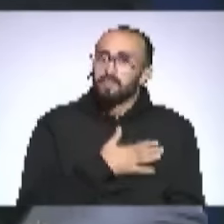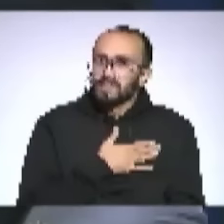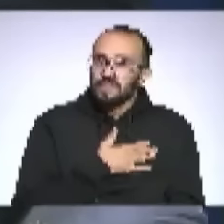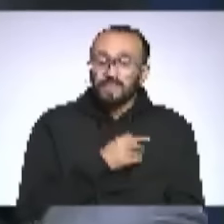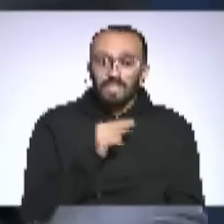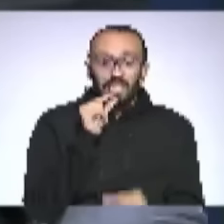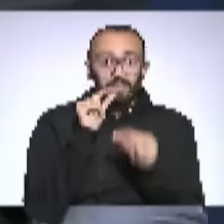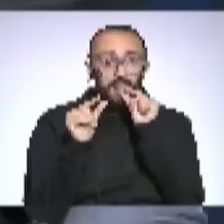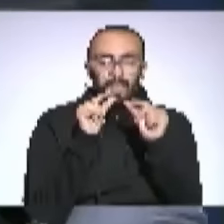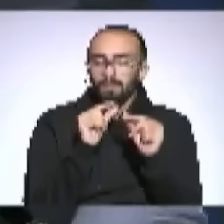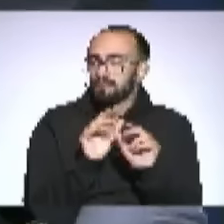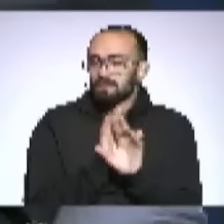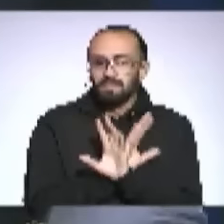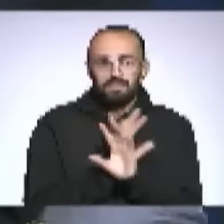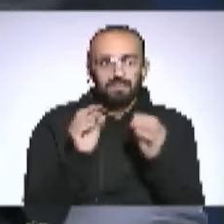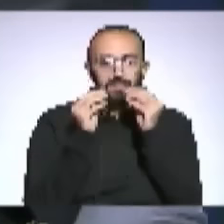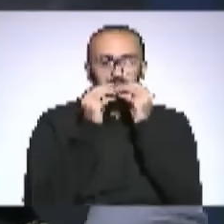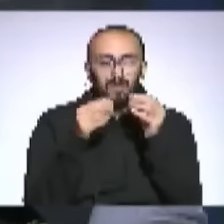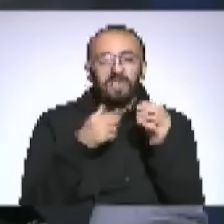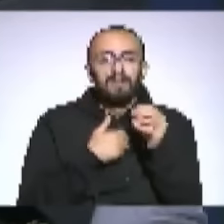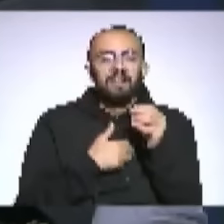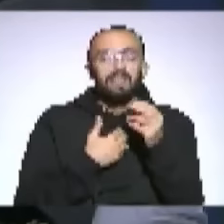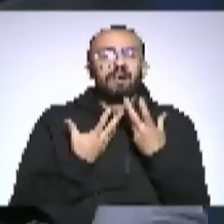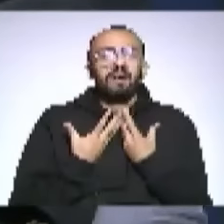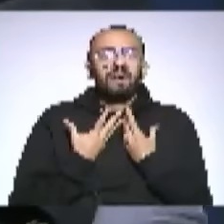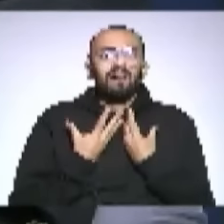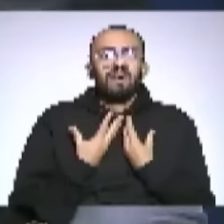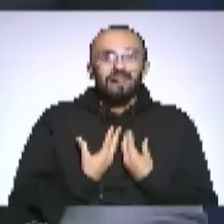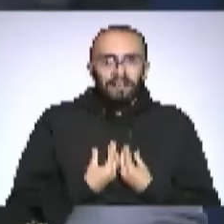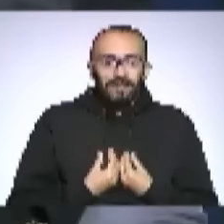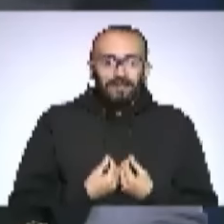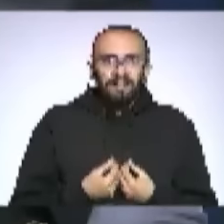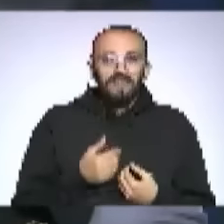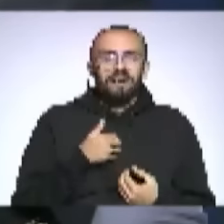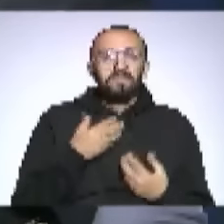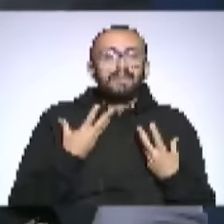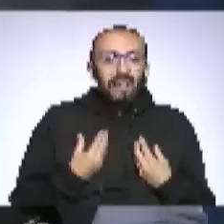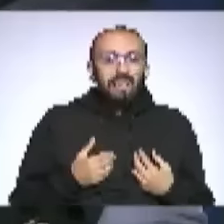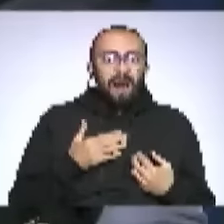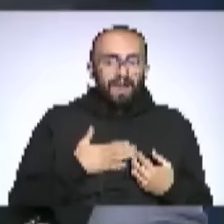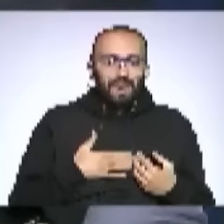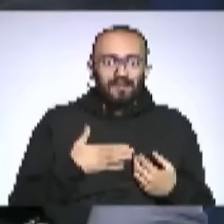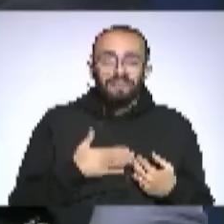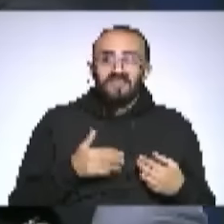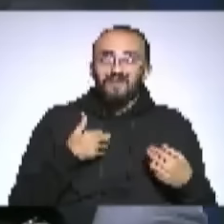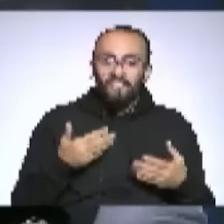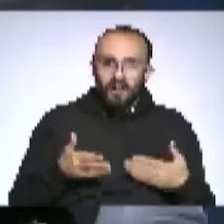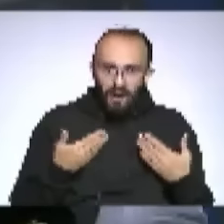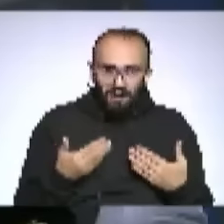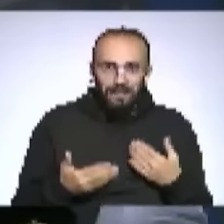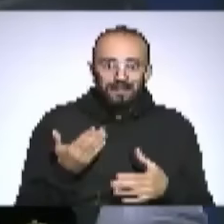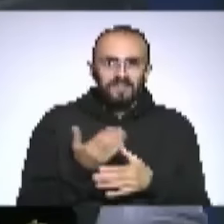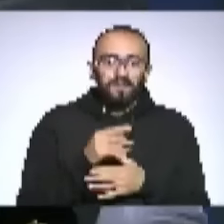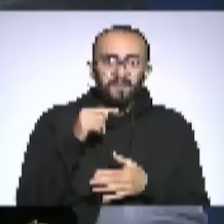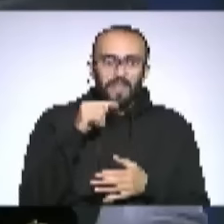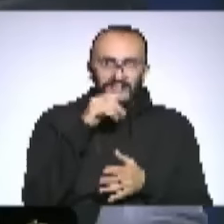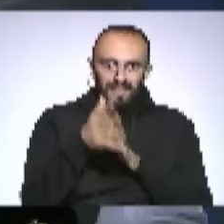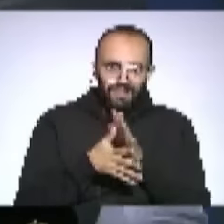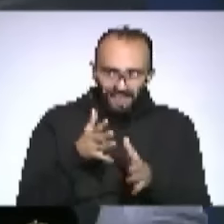العبارات دي تغذي النفس تريح النفس فانا فرحانه بتقول